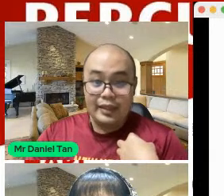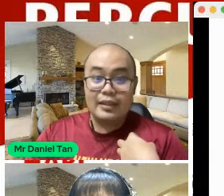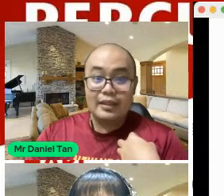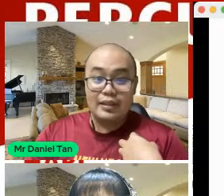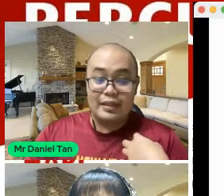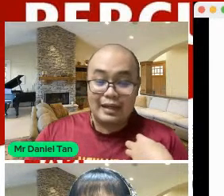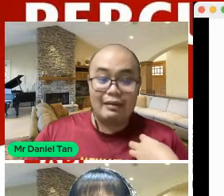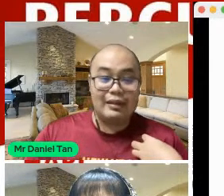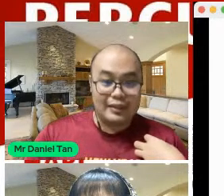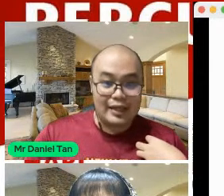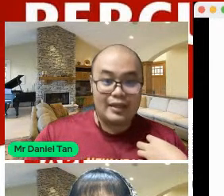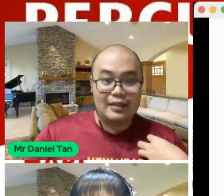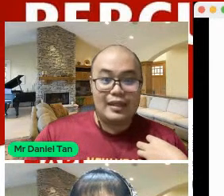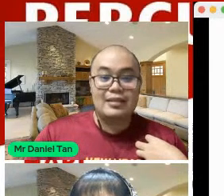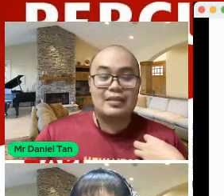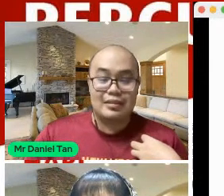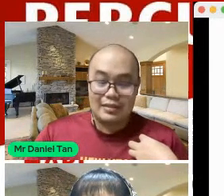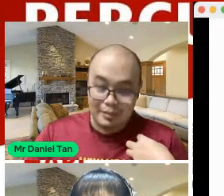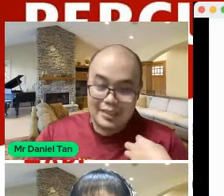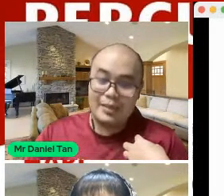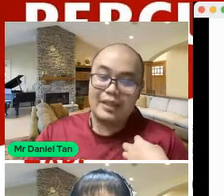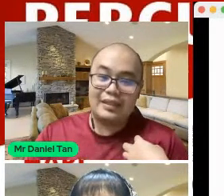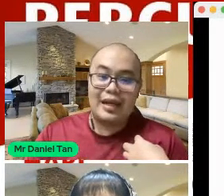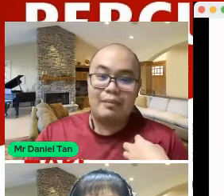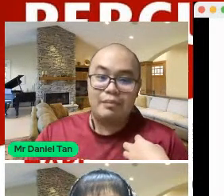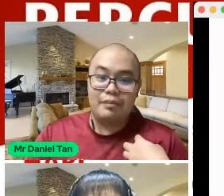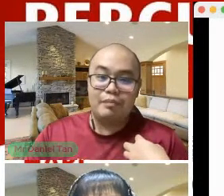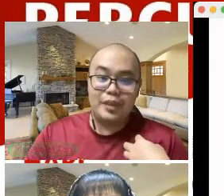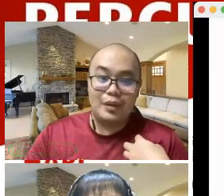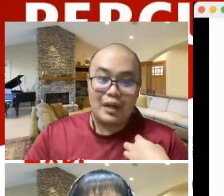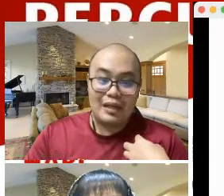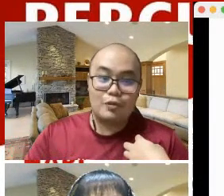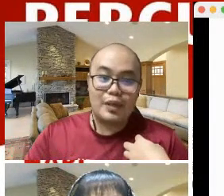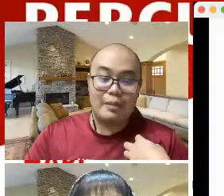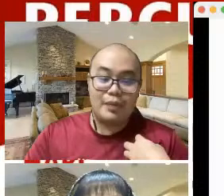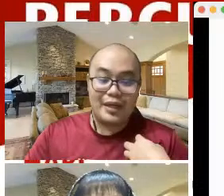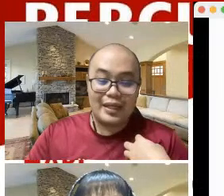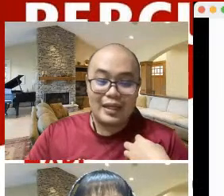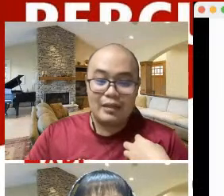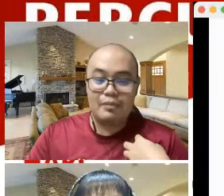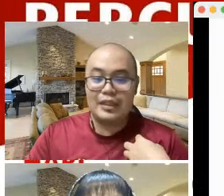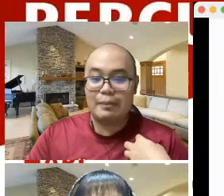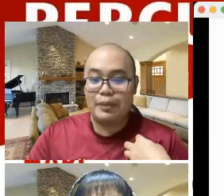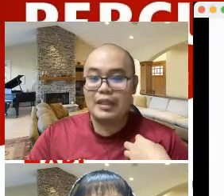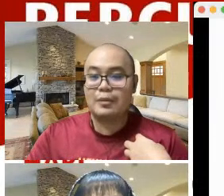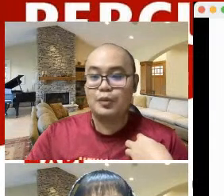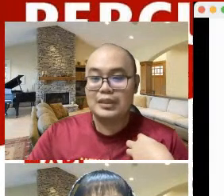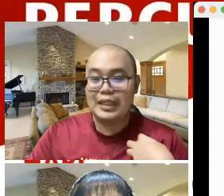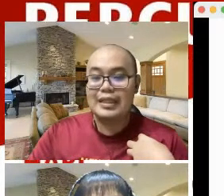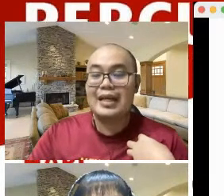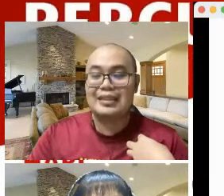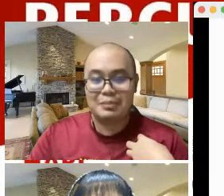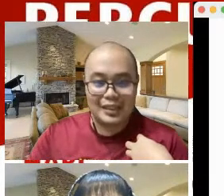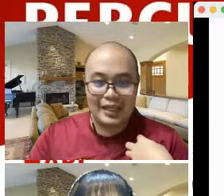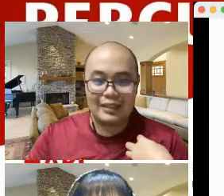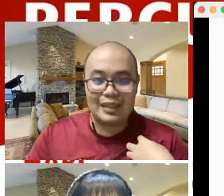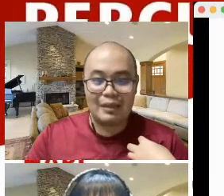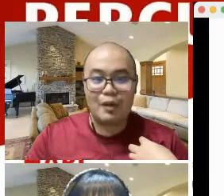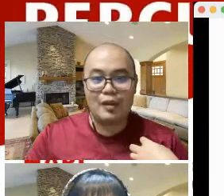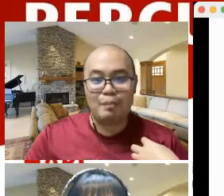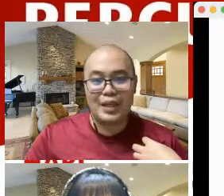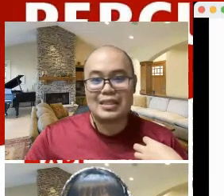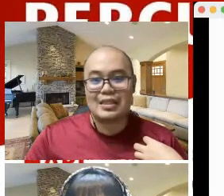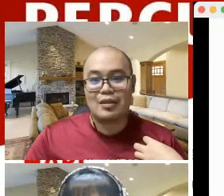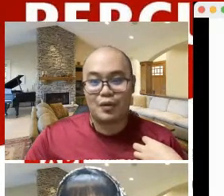erlick negara kita dan sama-sama kita berdoa supaya mereka mendapat keputusan yang cemerlang